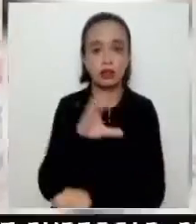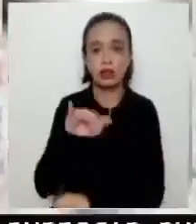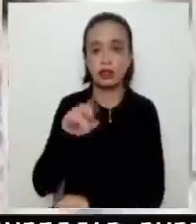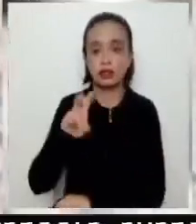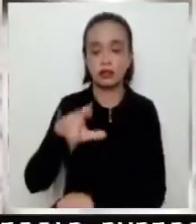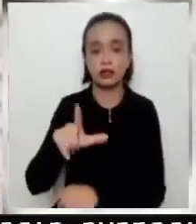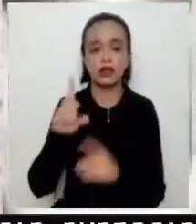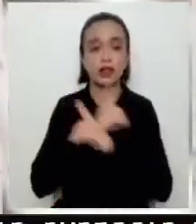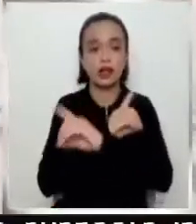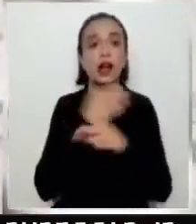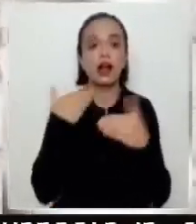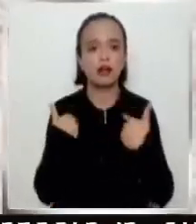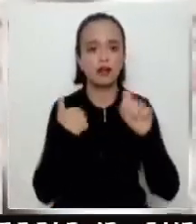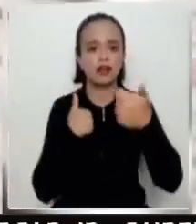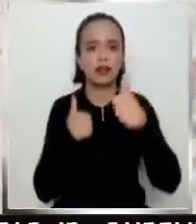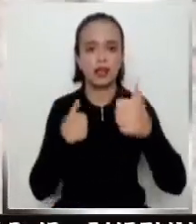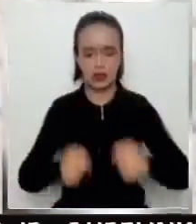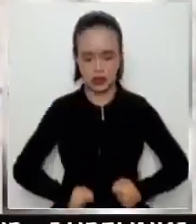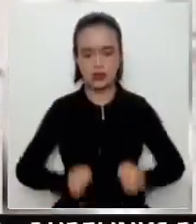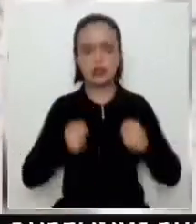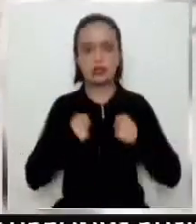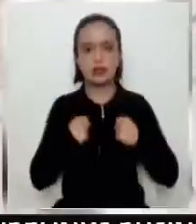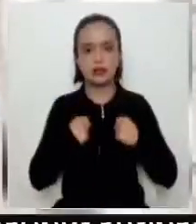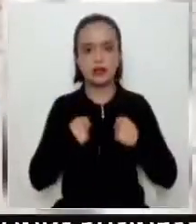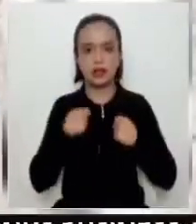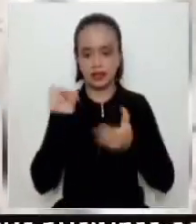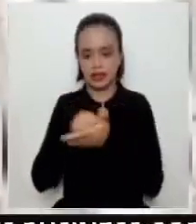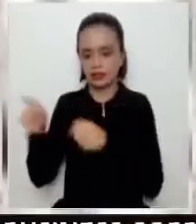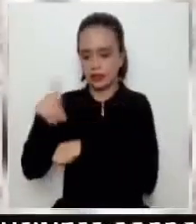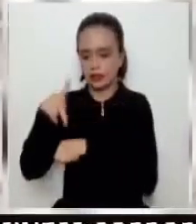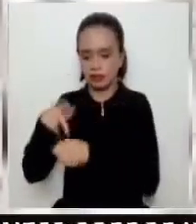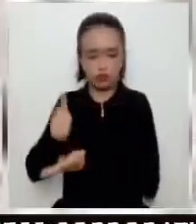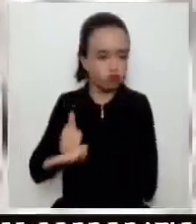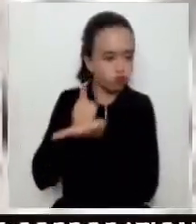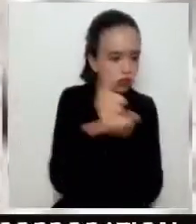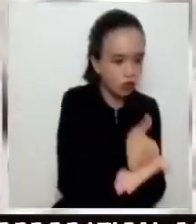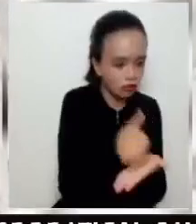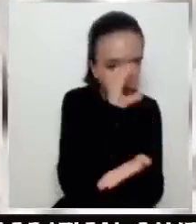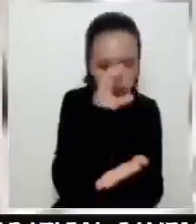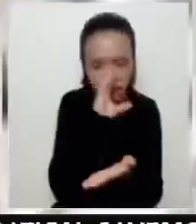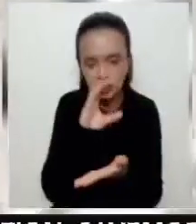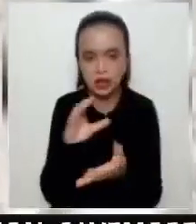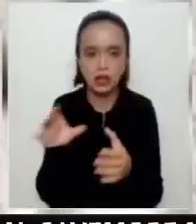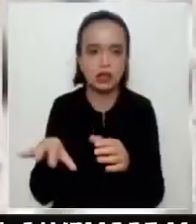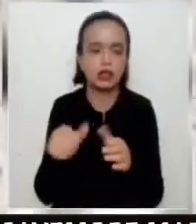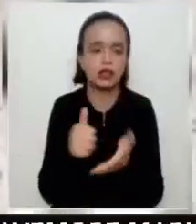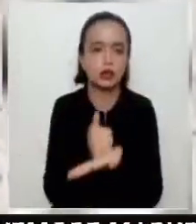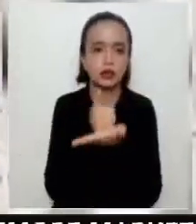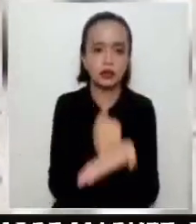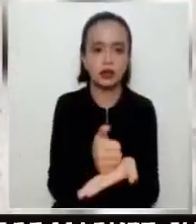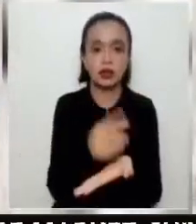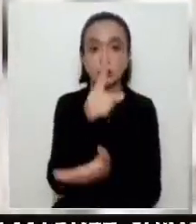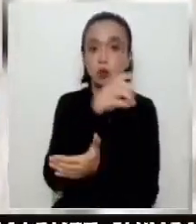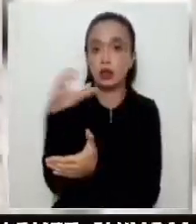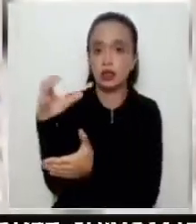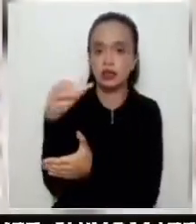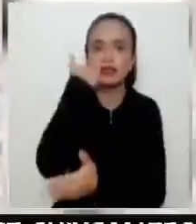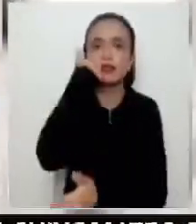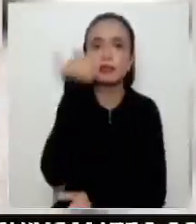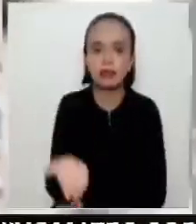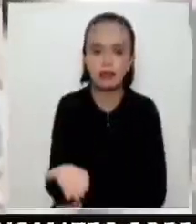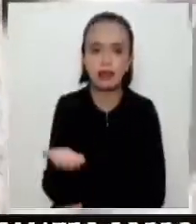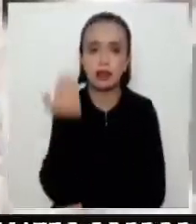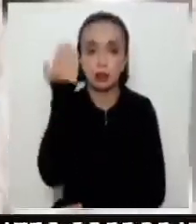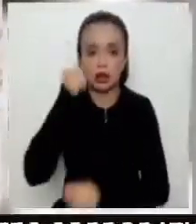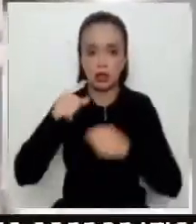na natulungang ma-rescue ang mga Pilipinong rescue workers at nakatulong din sa paghahanap at retrieval ng mahigit 100 nasawi matapos matabunan ng